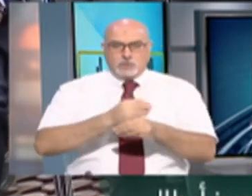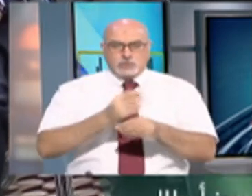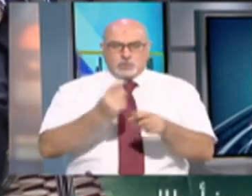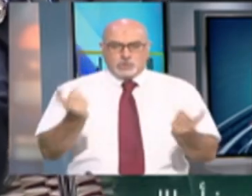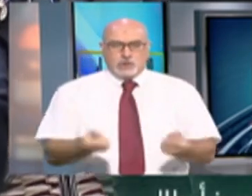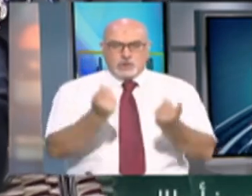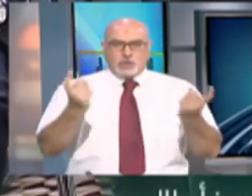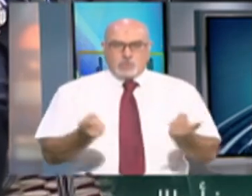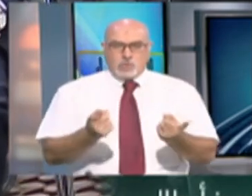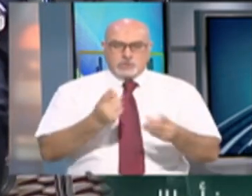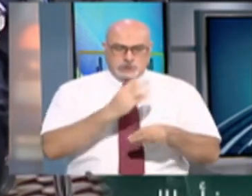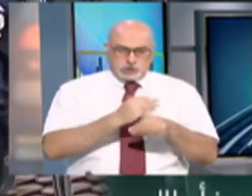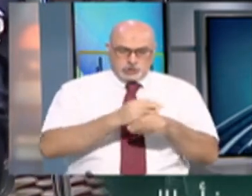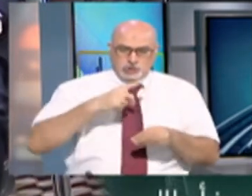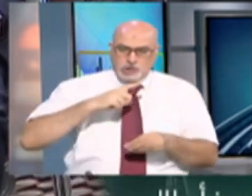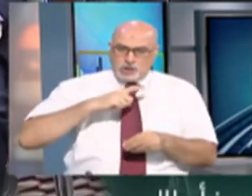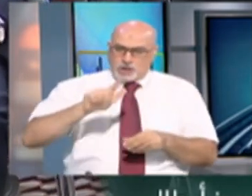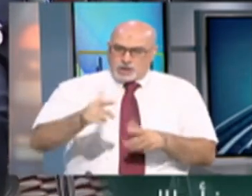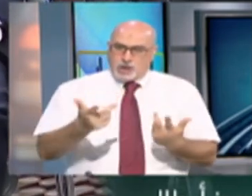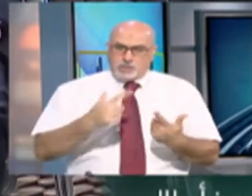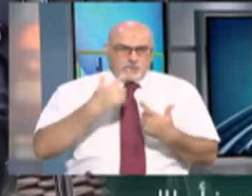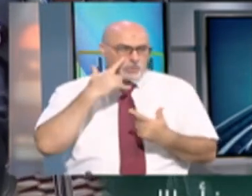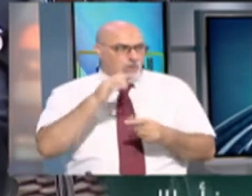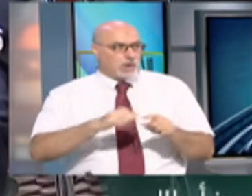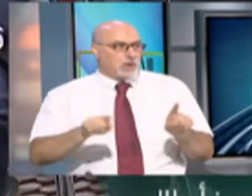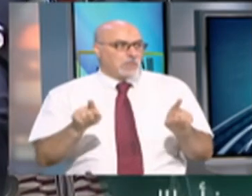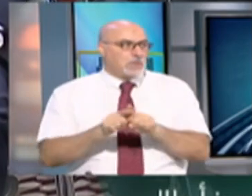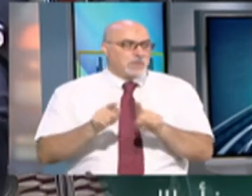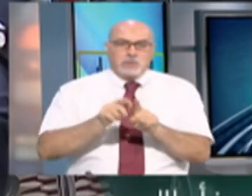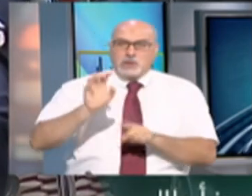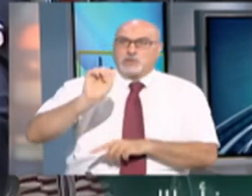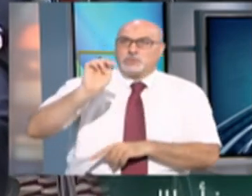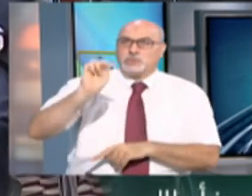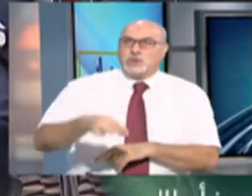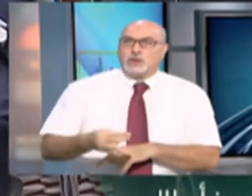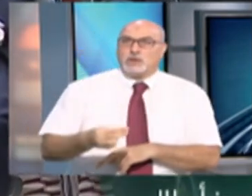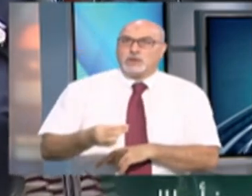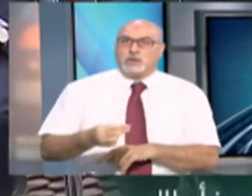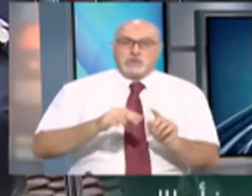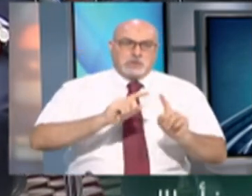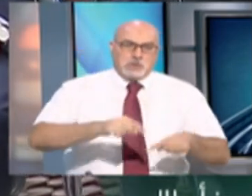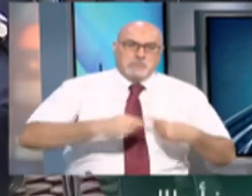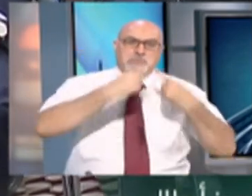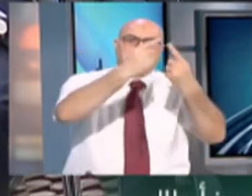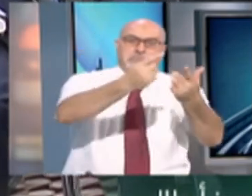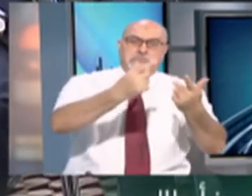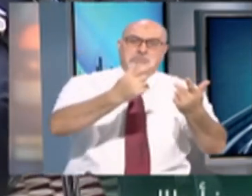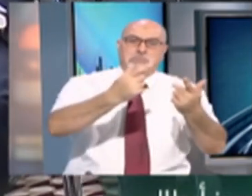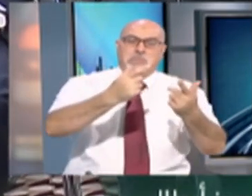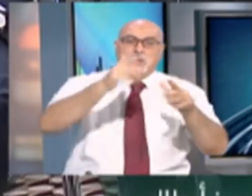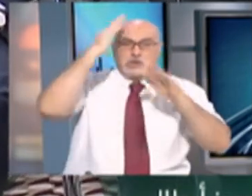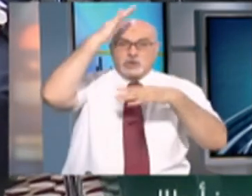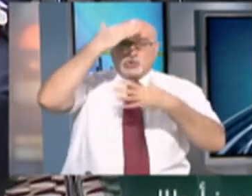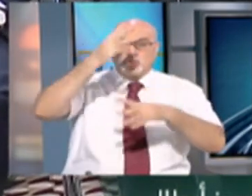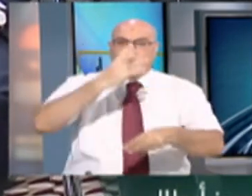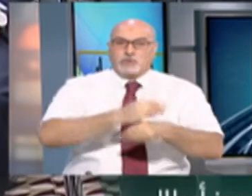ربما. وحتى بالنسبة للفرق الوطنية، نشوف يعني بعض الفرق الوطنية تمشي الدول المجاورة باش